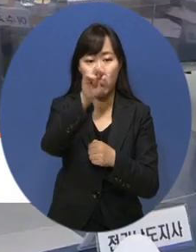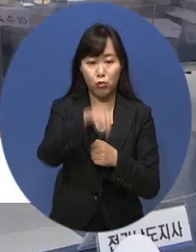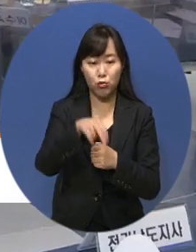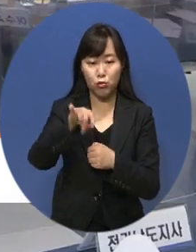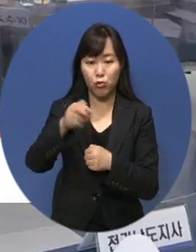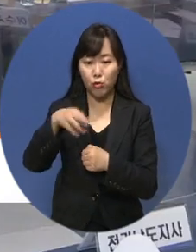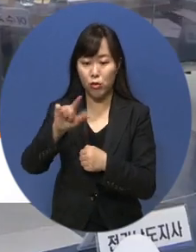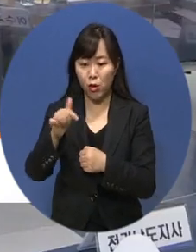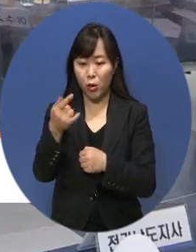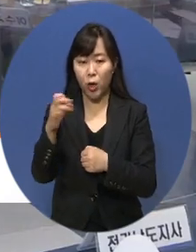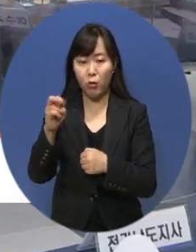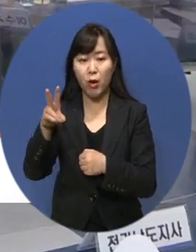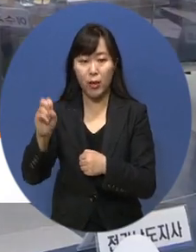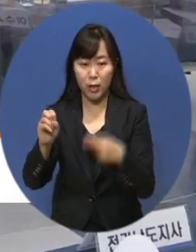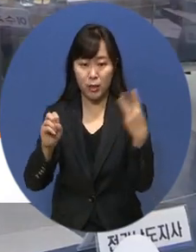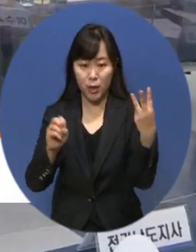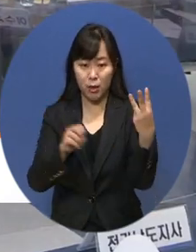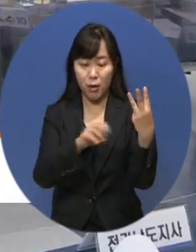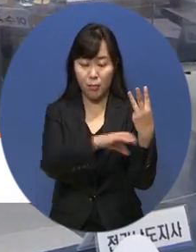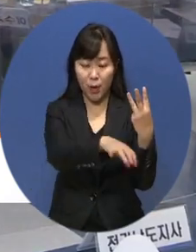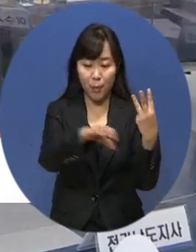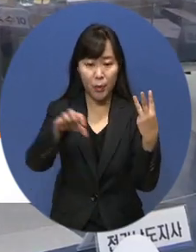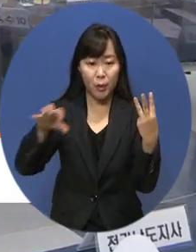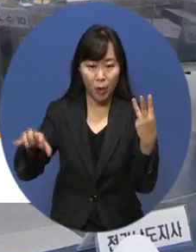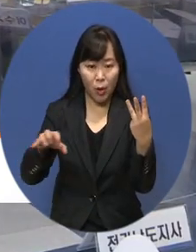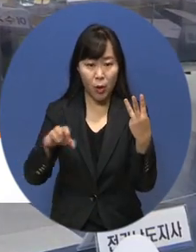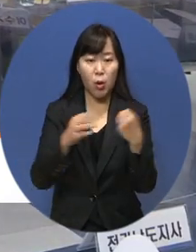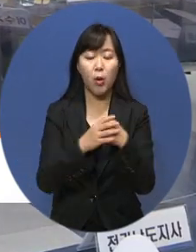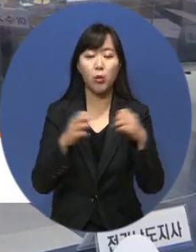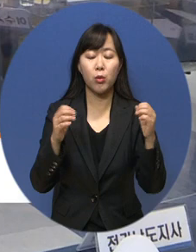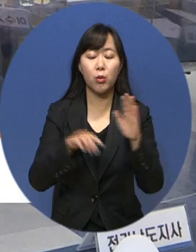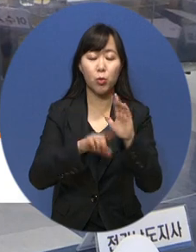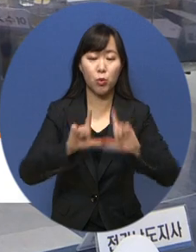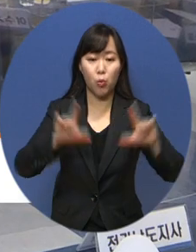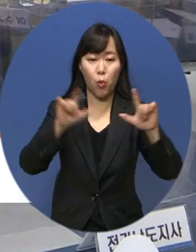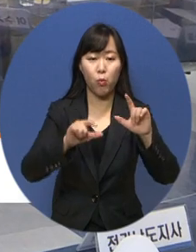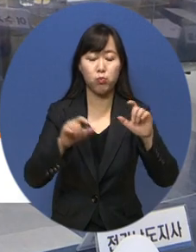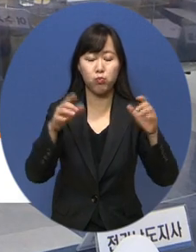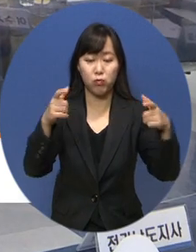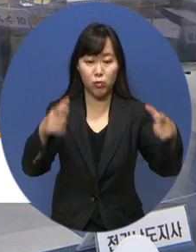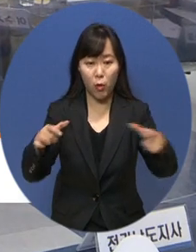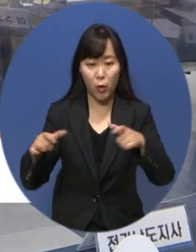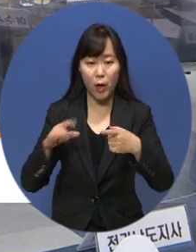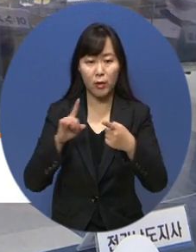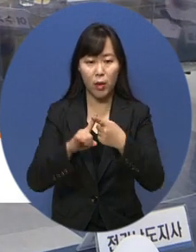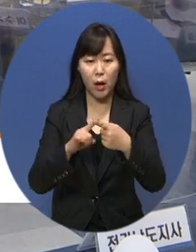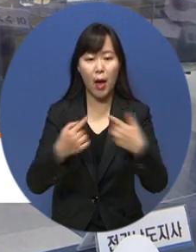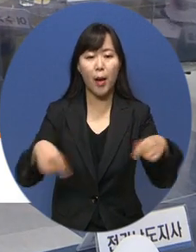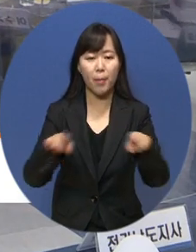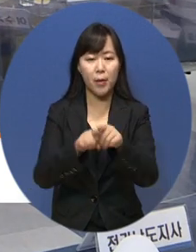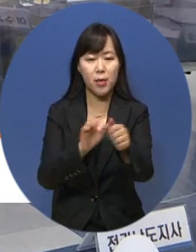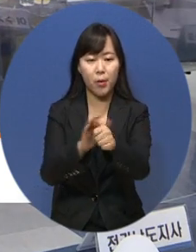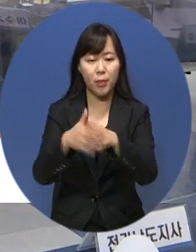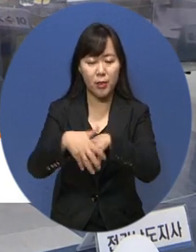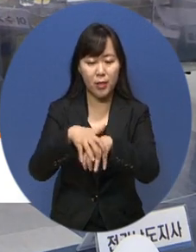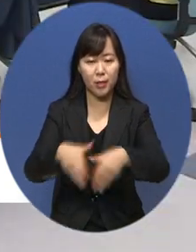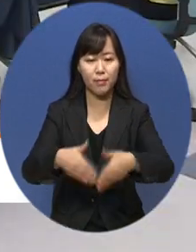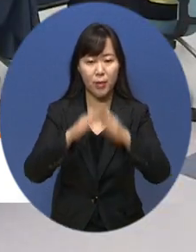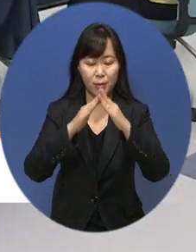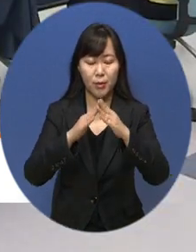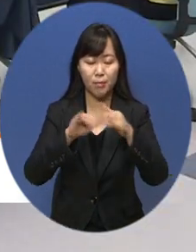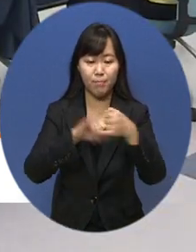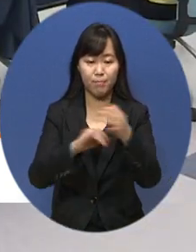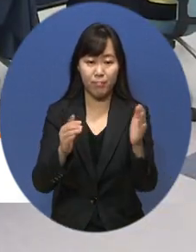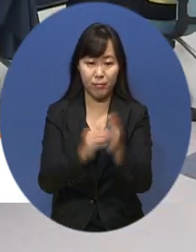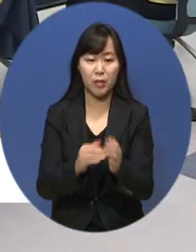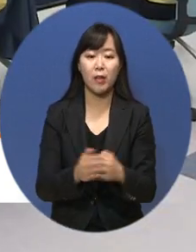순천, 광양 등 3개 시로 구성된 동부권 방역 공동협력체계를 구축하기로 했습니다.